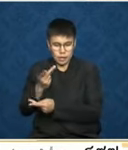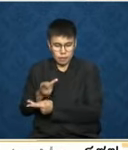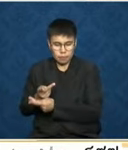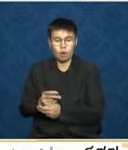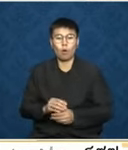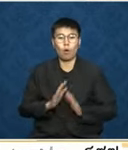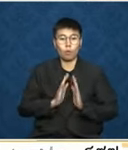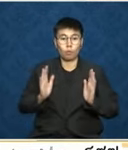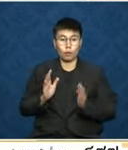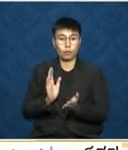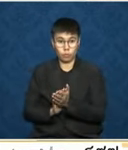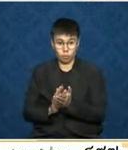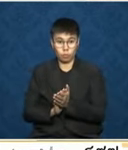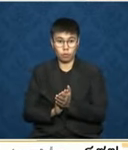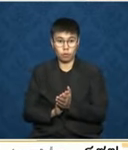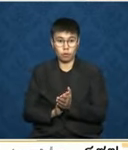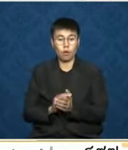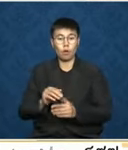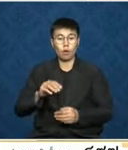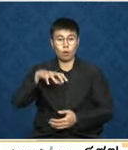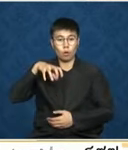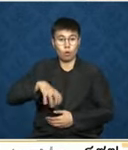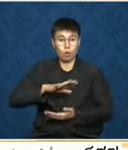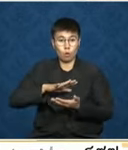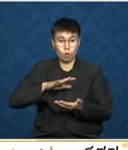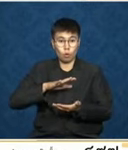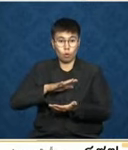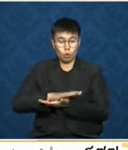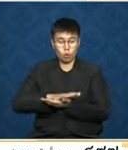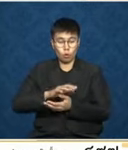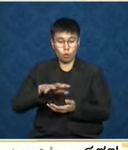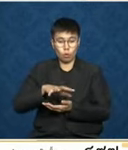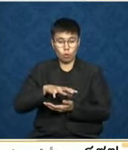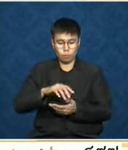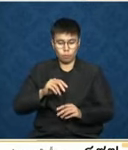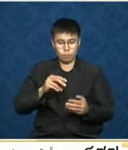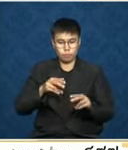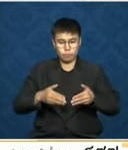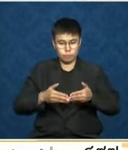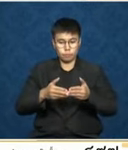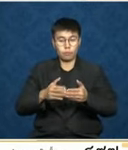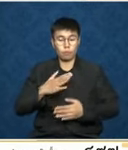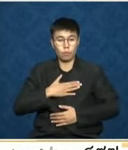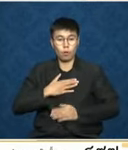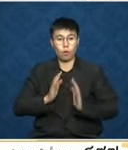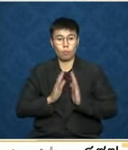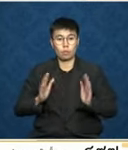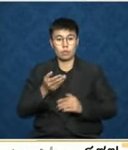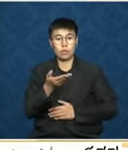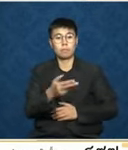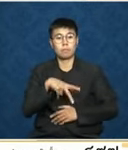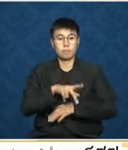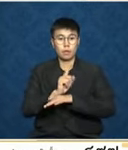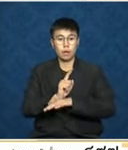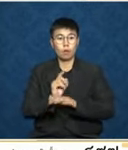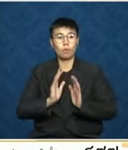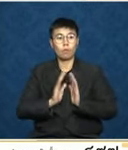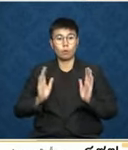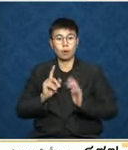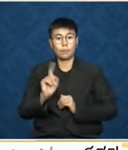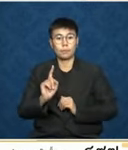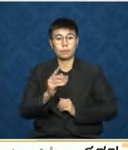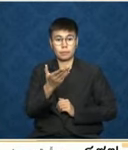พยาบาลศิริราชปิยมหาราชการุณเป็นอย่างยิ่งครับเรื่องที่ 2ครับท่านประธานครับผมต้องขอขอบคุณท่านประธานเป็นอย่างยิ่งนะครับ